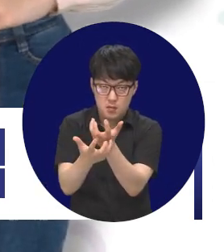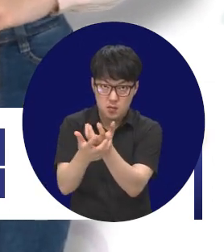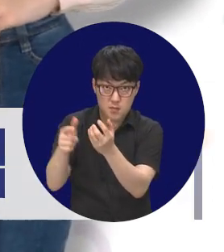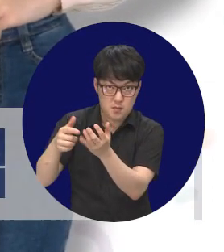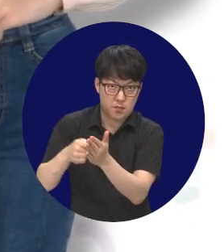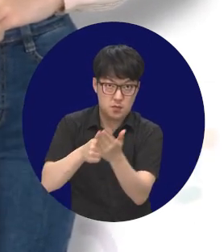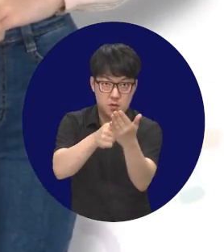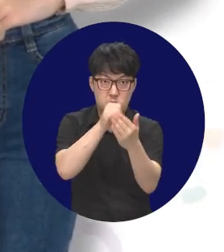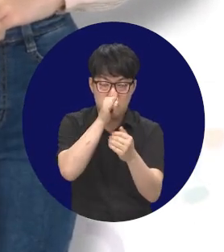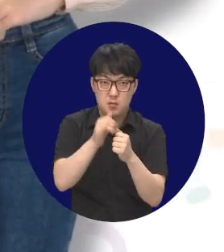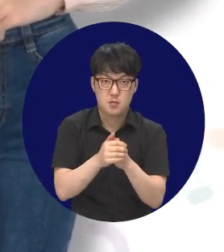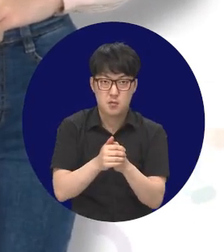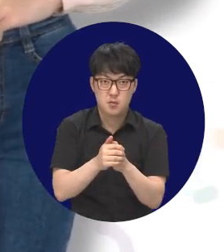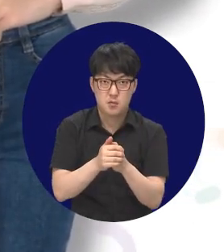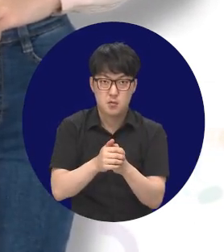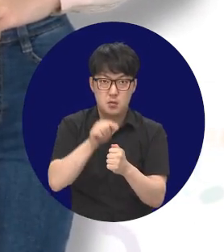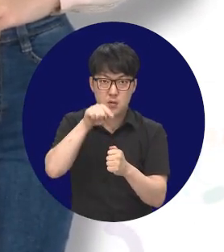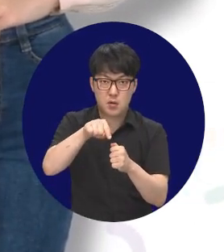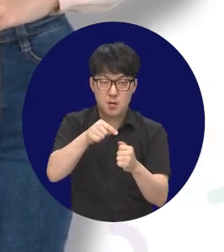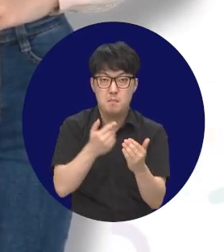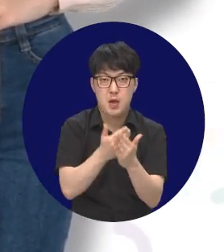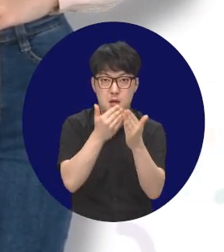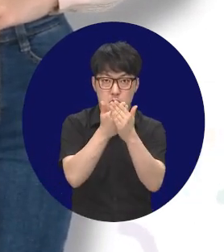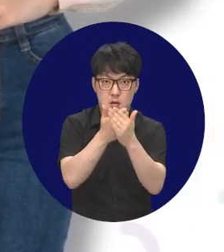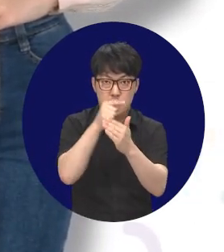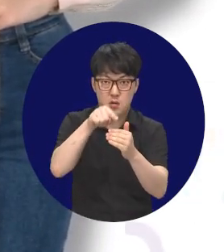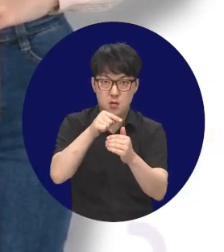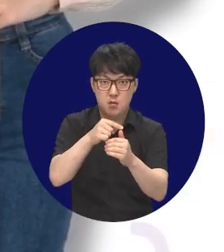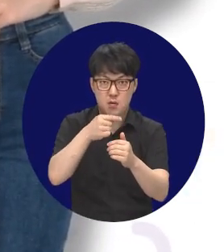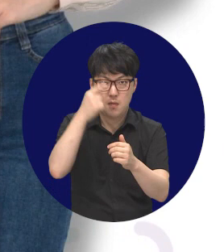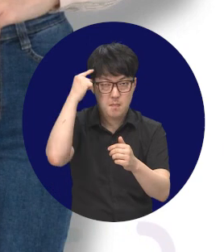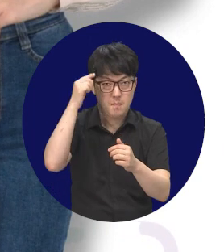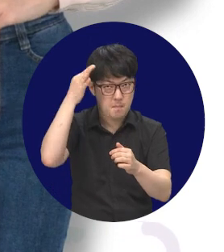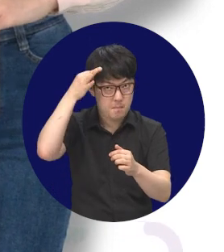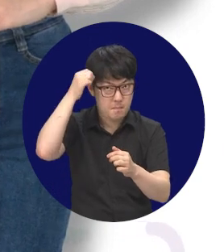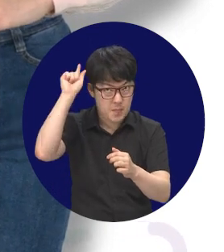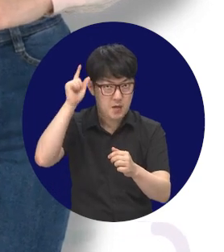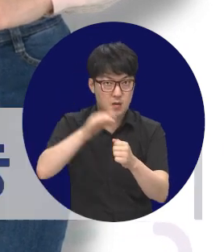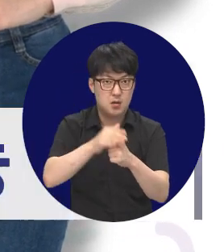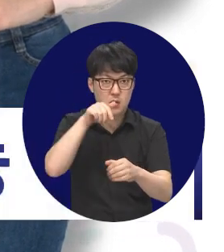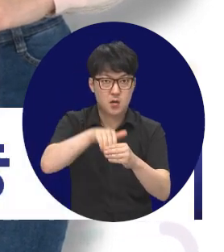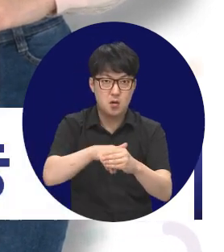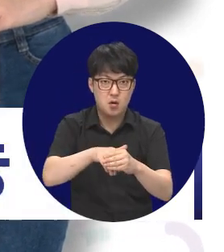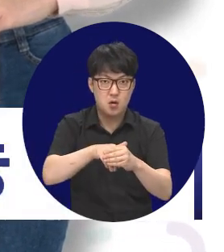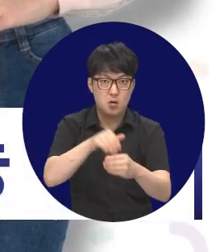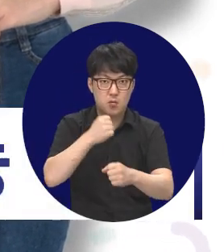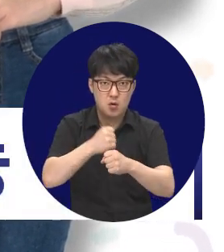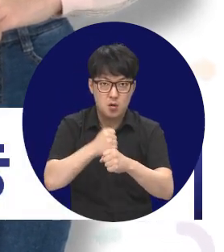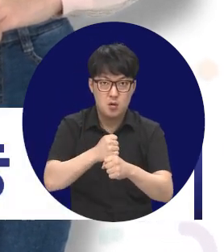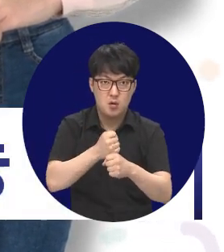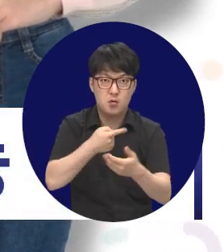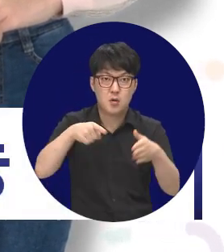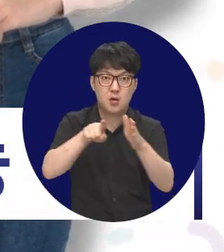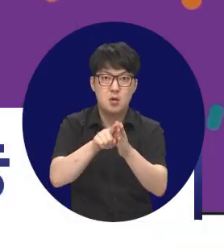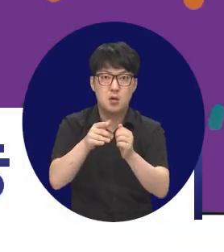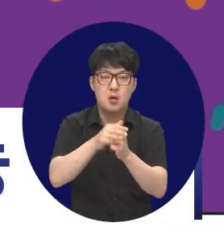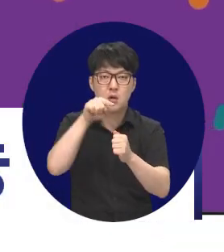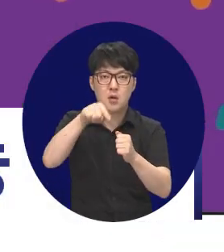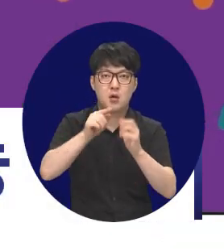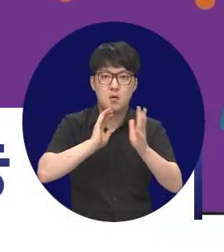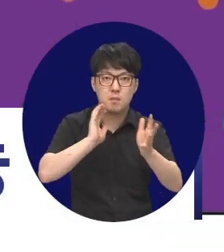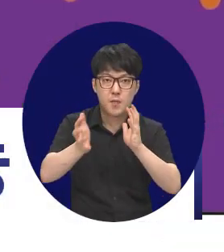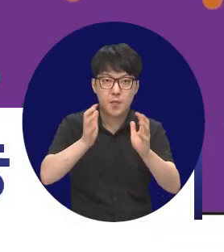있습니다. 민주주의 발전 및 성숙한 선거정치 문화 정착에 기여할 수 있는 정책토론, 학술세미나, 전시체험